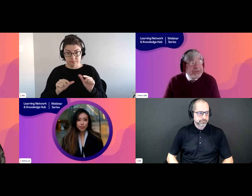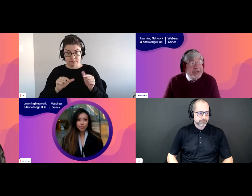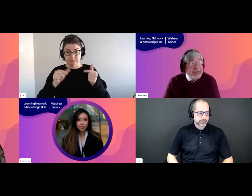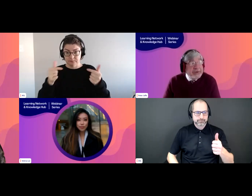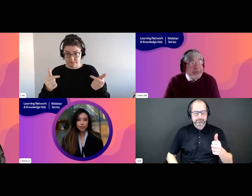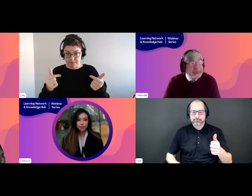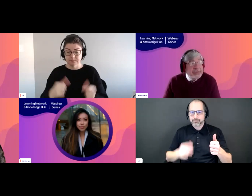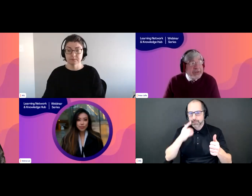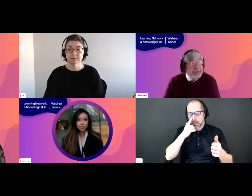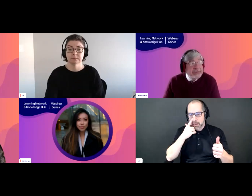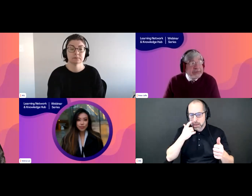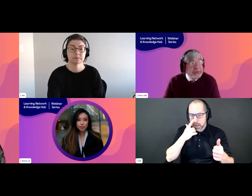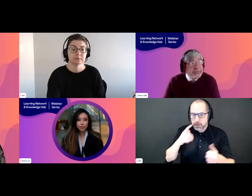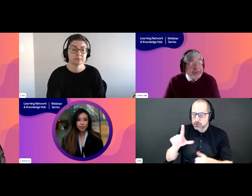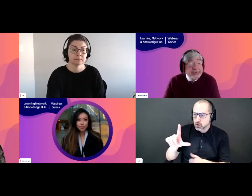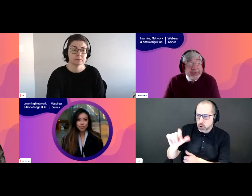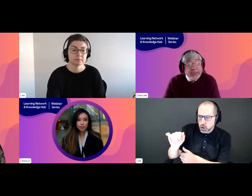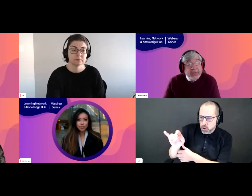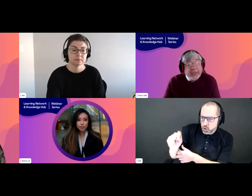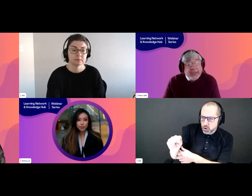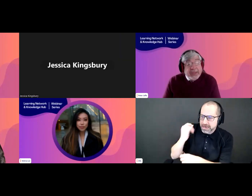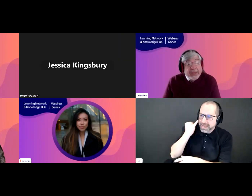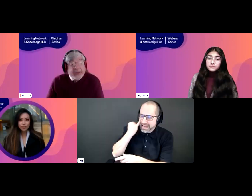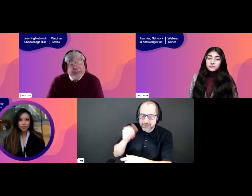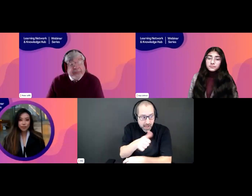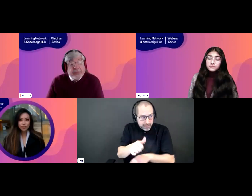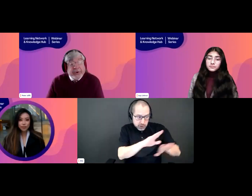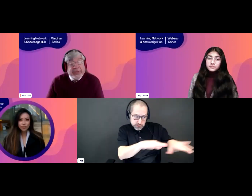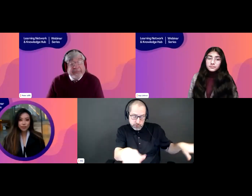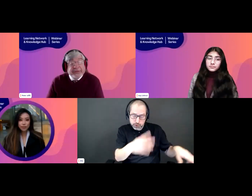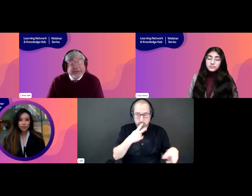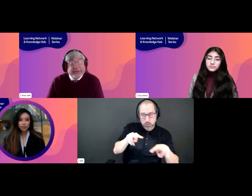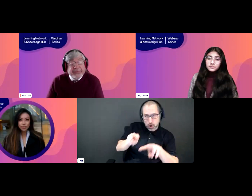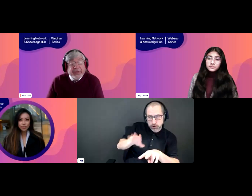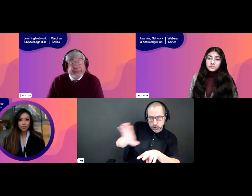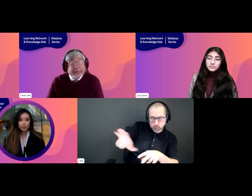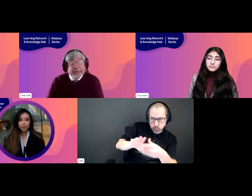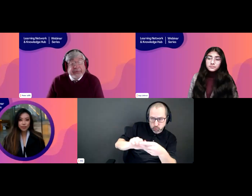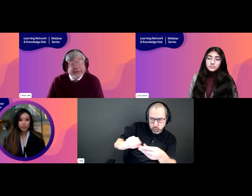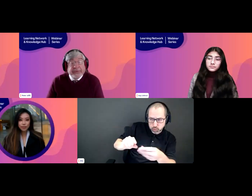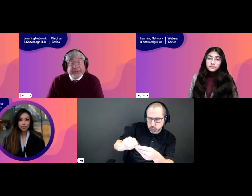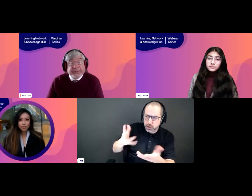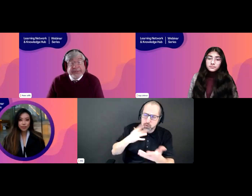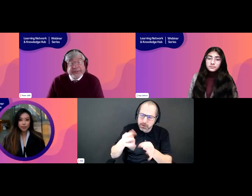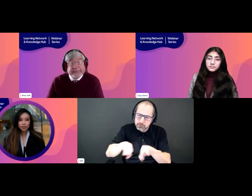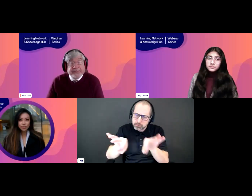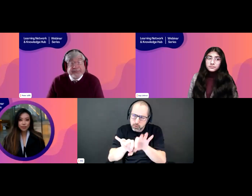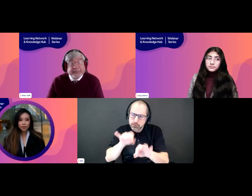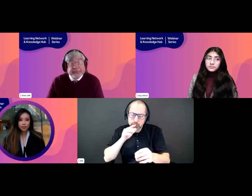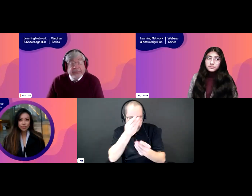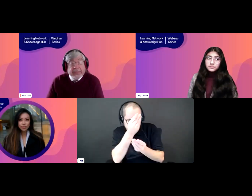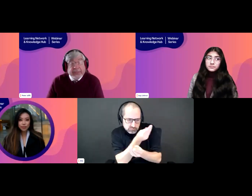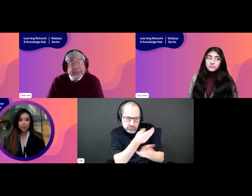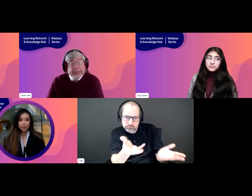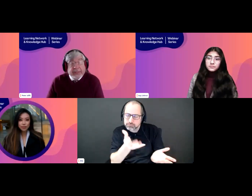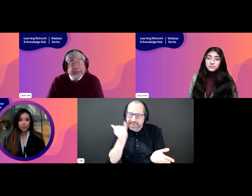pour les jeunes et les enfants qui pourraient donc être à l'écoute aujourd'hui ou si vous parlez à ces jeunes un groupe de